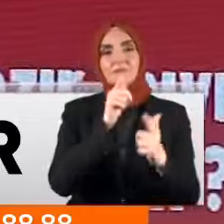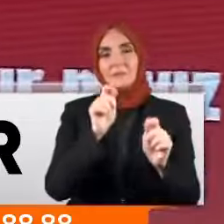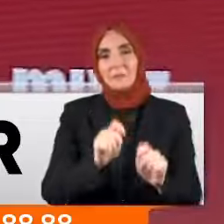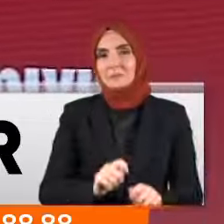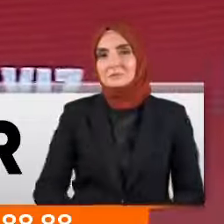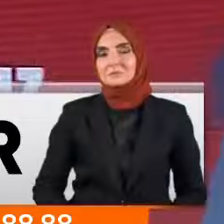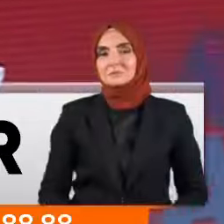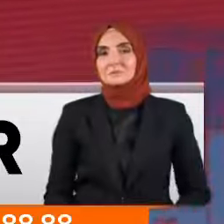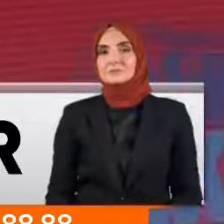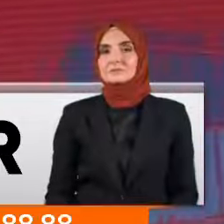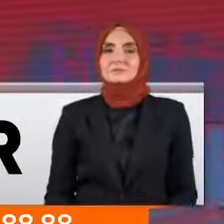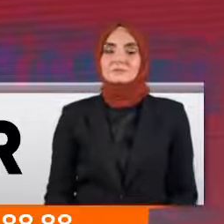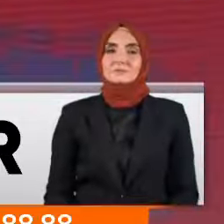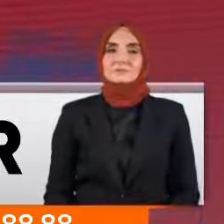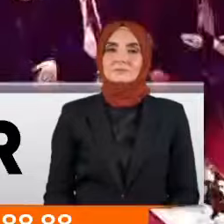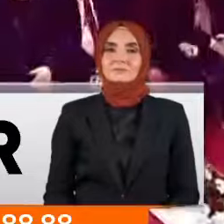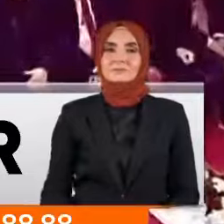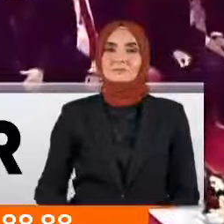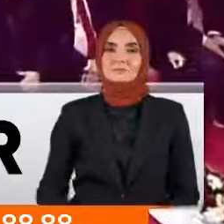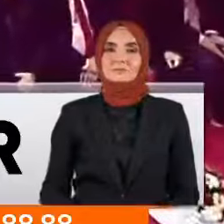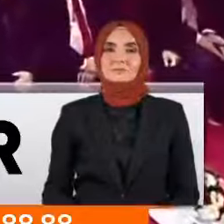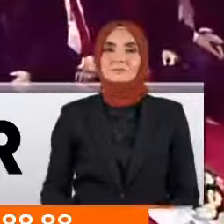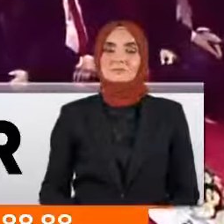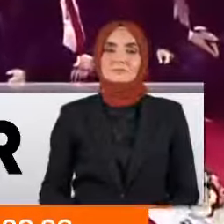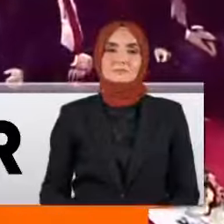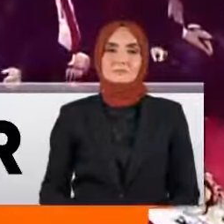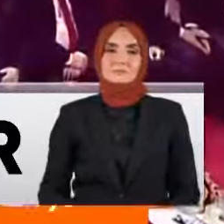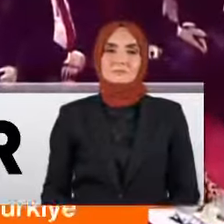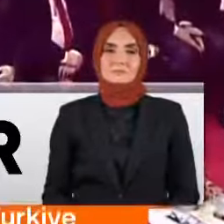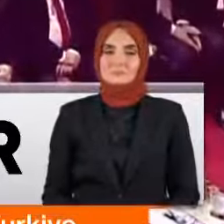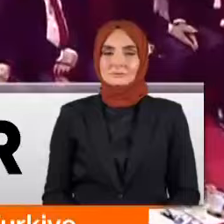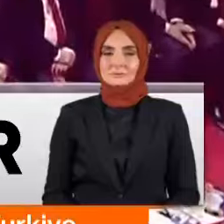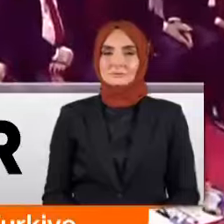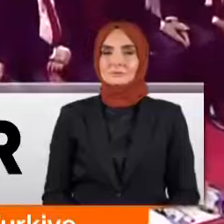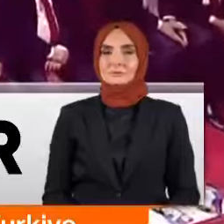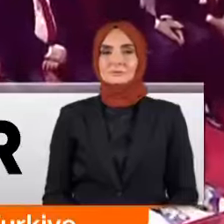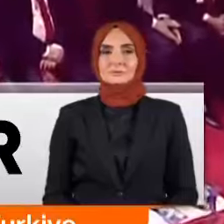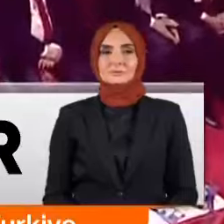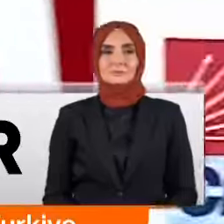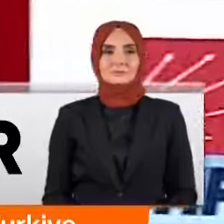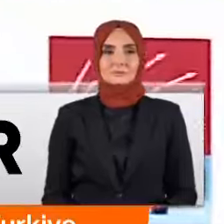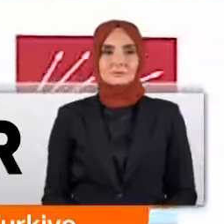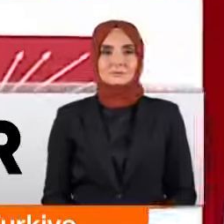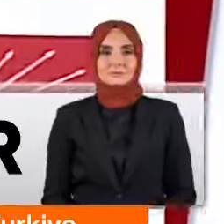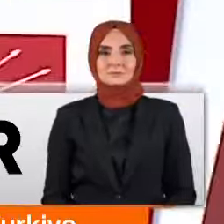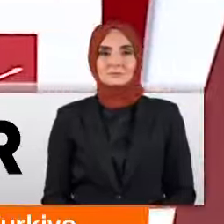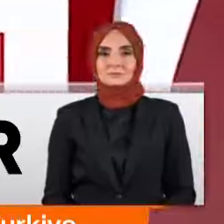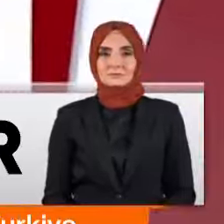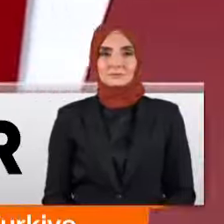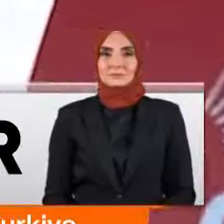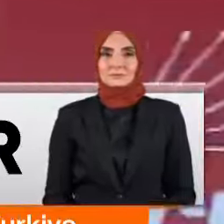tutulamıyordur. Şahsen eyvallah ama Balıkesir'deki iyi insanların